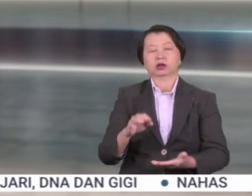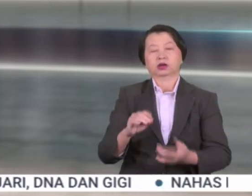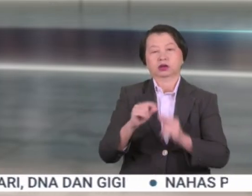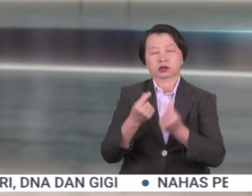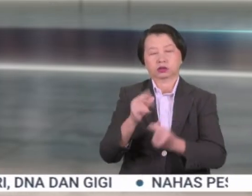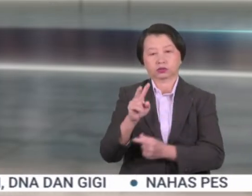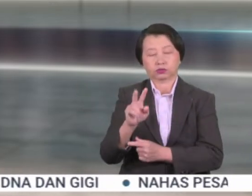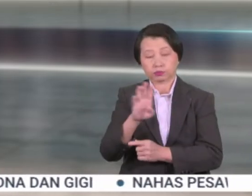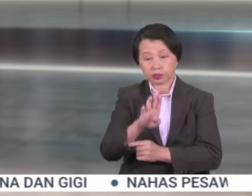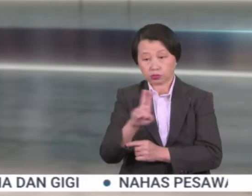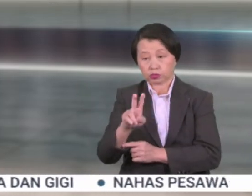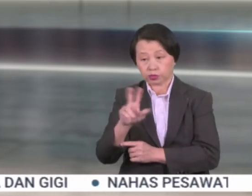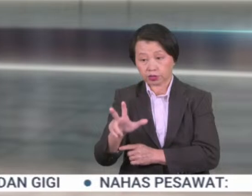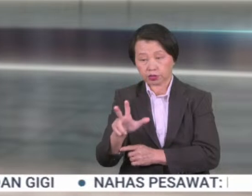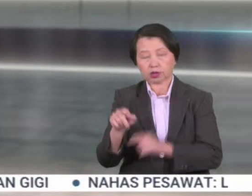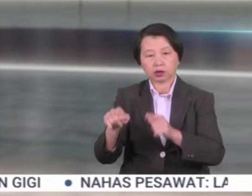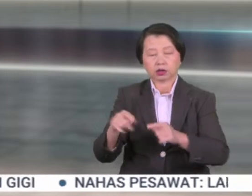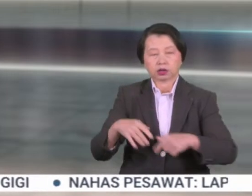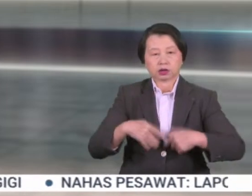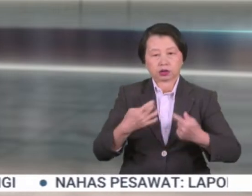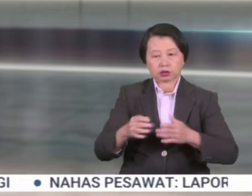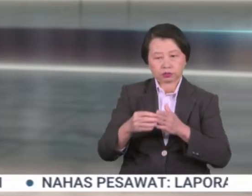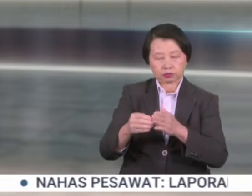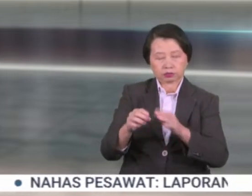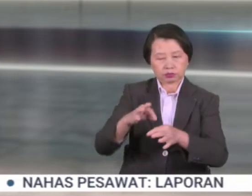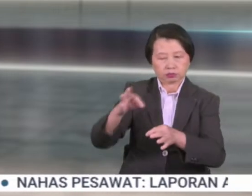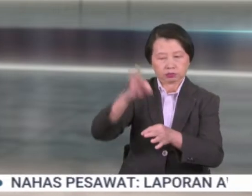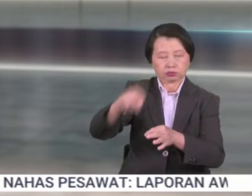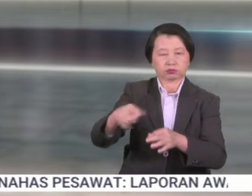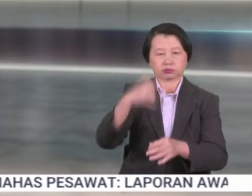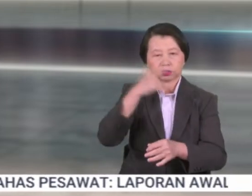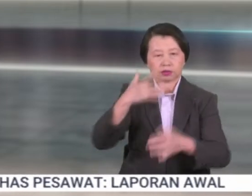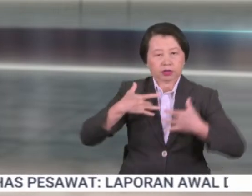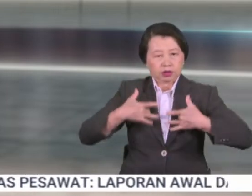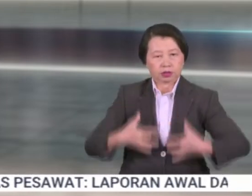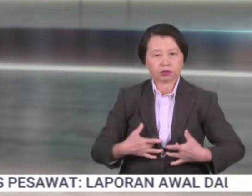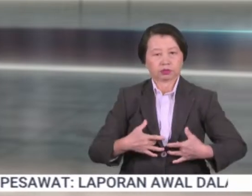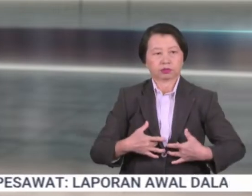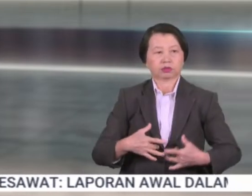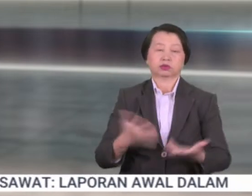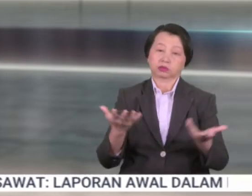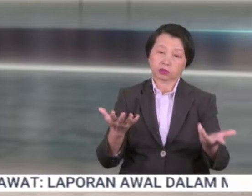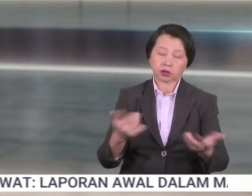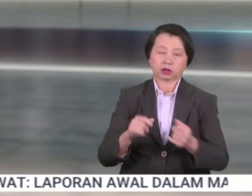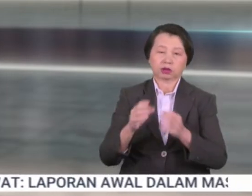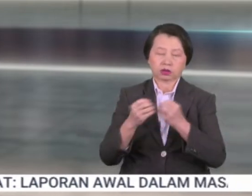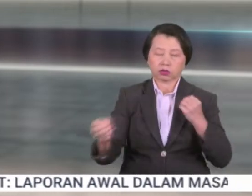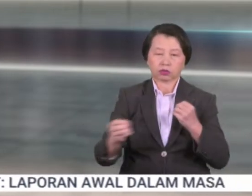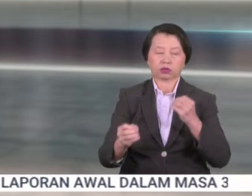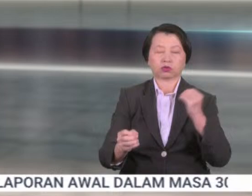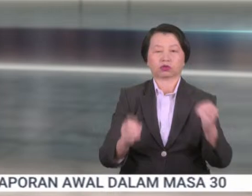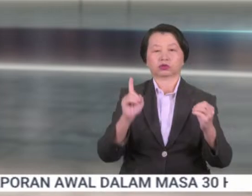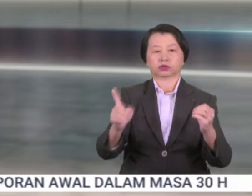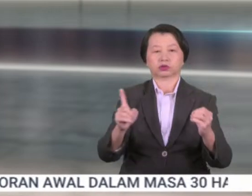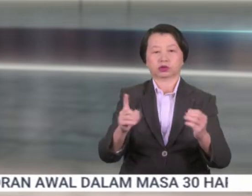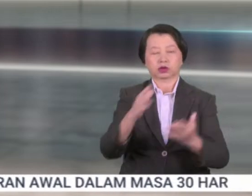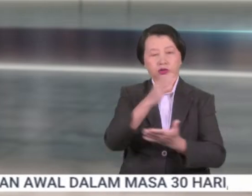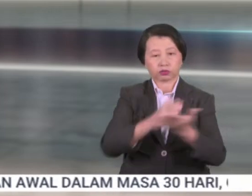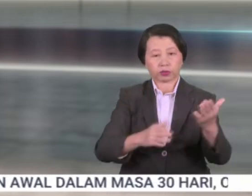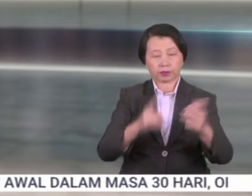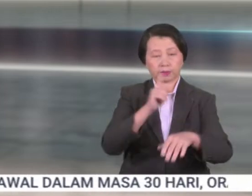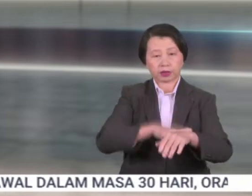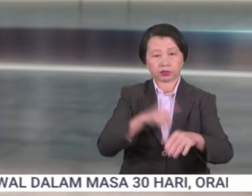jtih skuad negara memuji semangat pemain yang enggan berputusasa meski ketinggalan 01 pada separuh